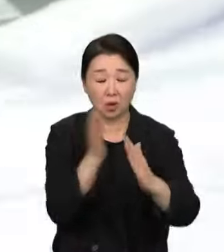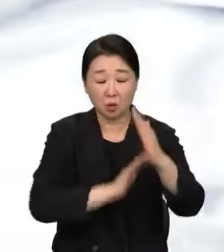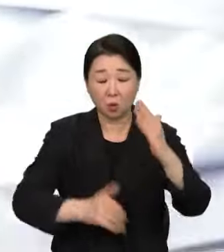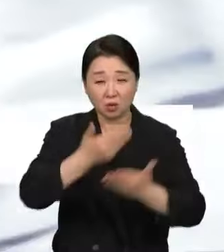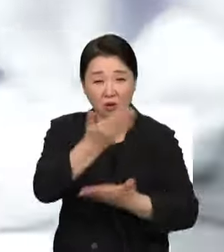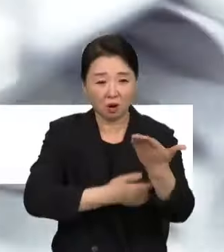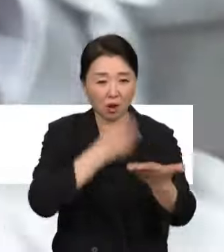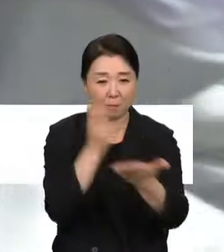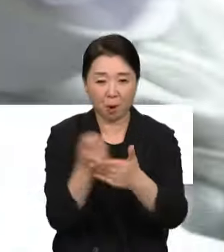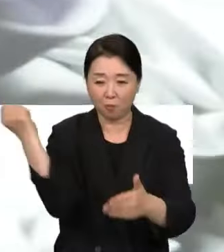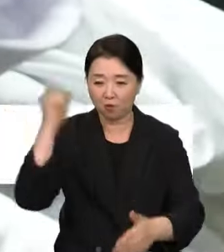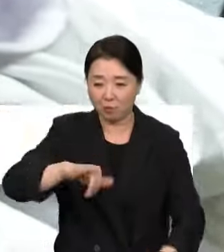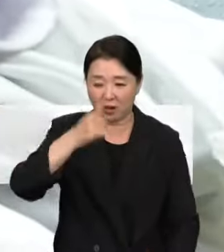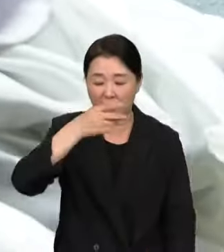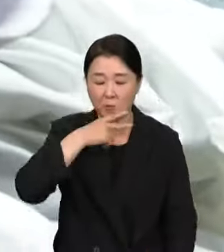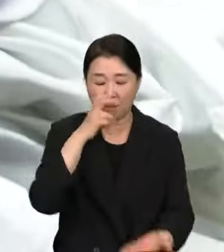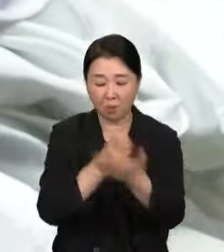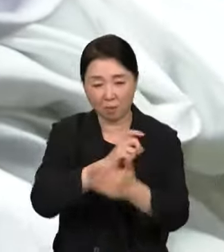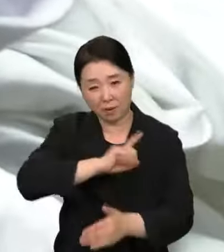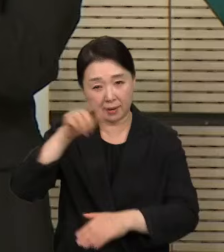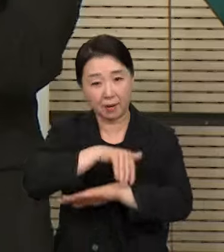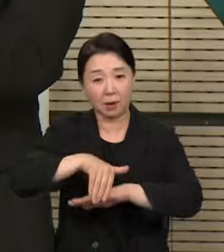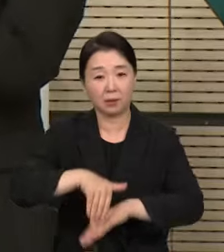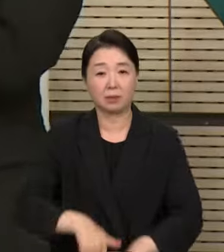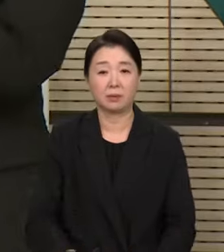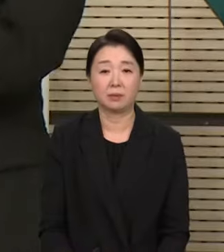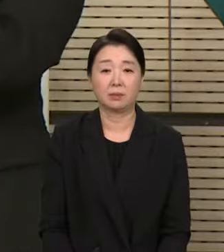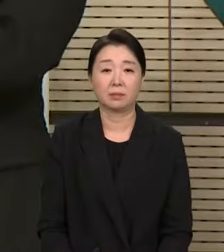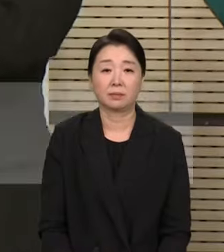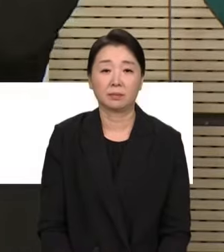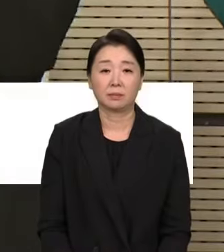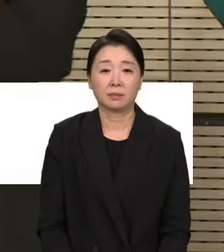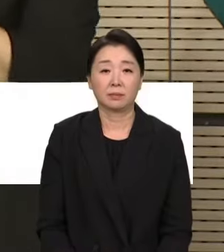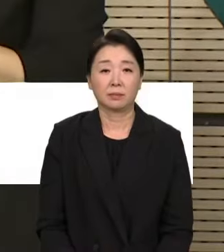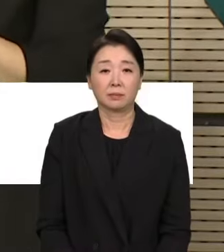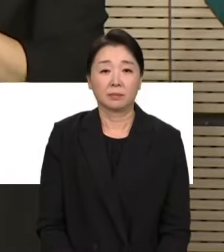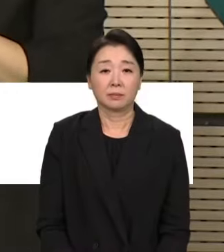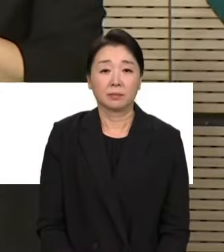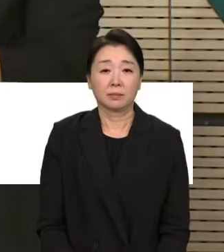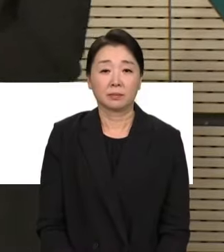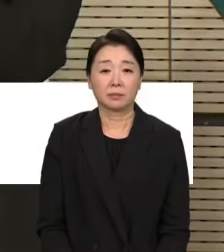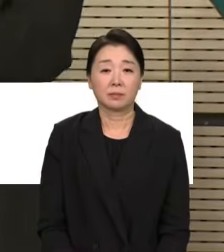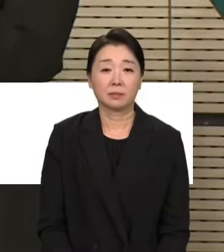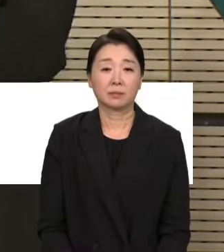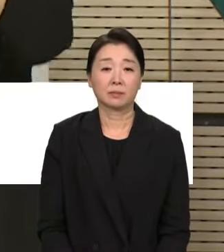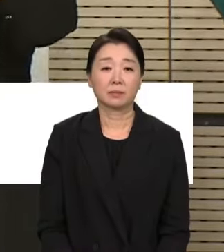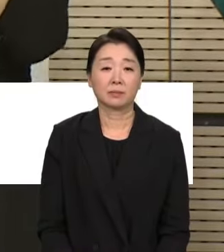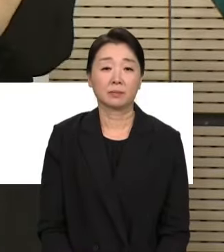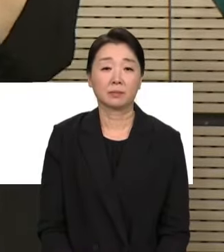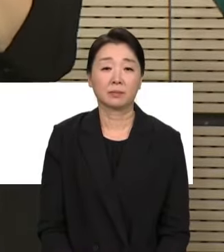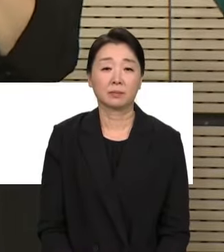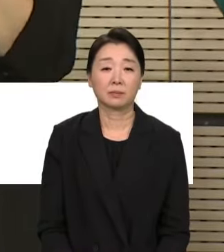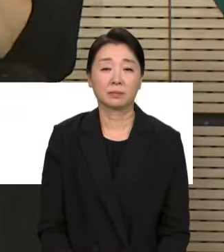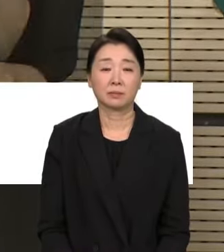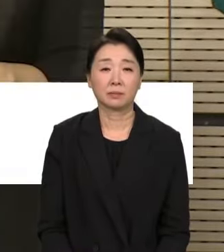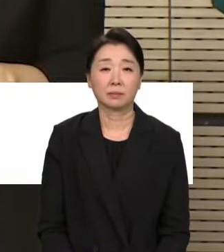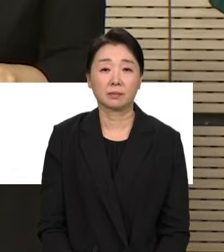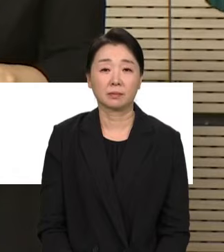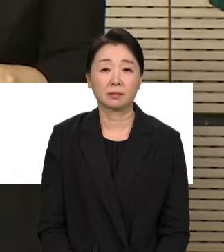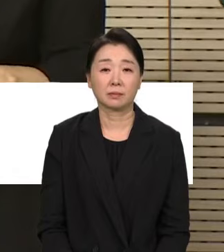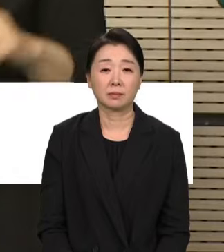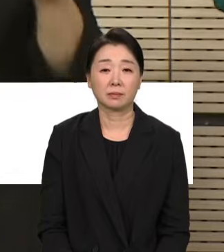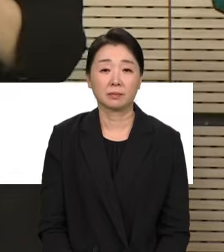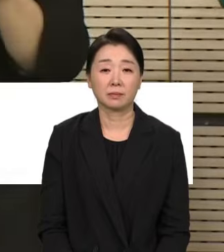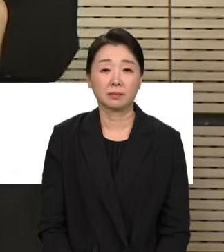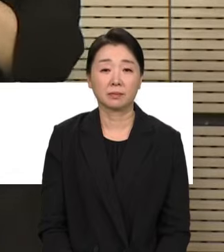공정거래법을 위반했는지 법적 검토에도 들어갔습니다. 공정거래법 제51조에 위반하는 경우에